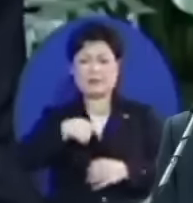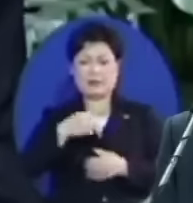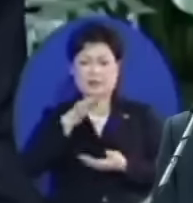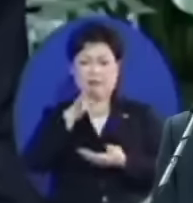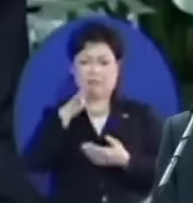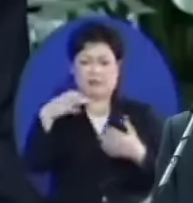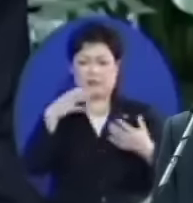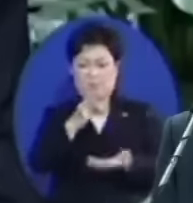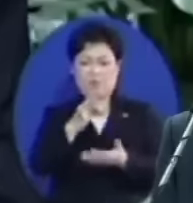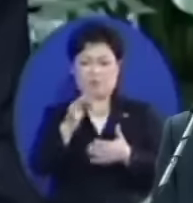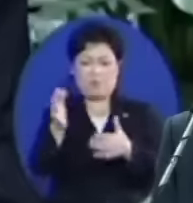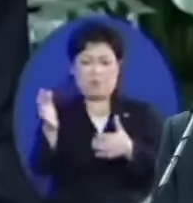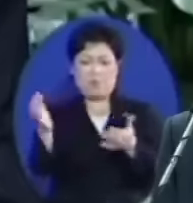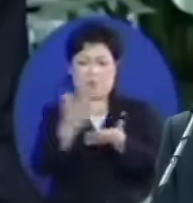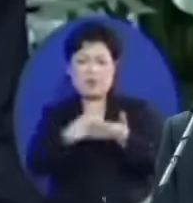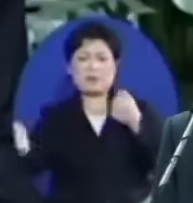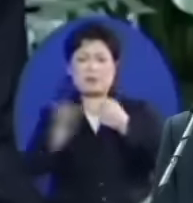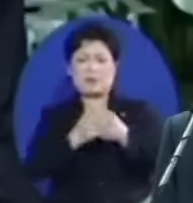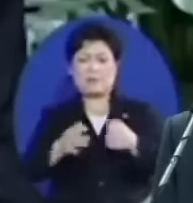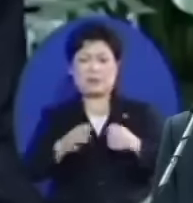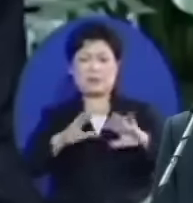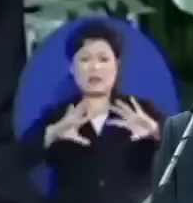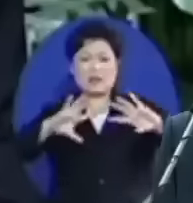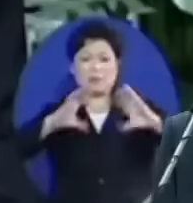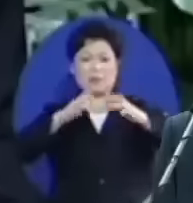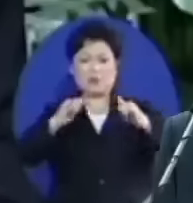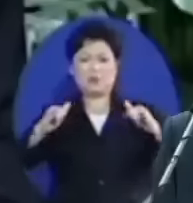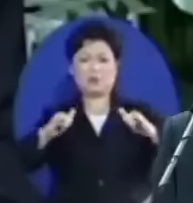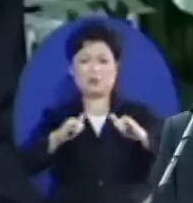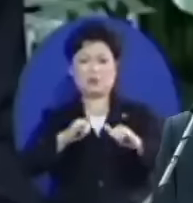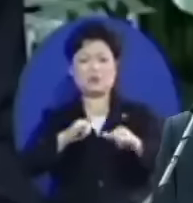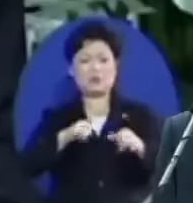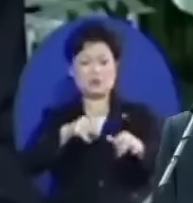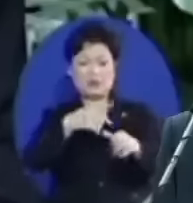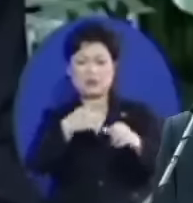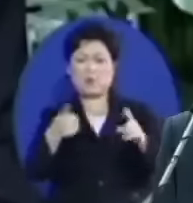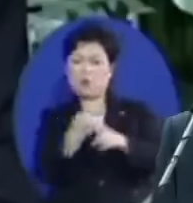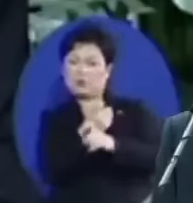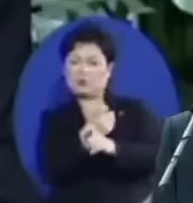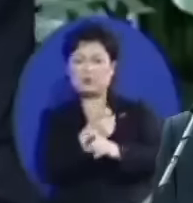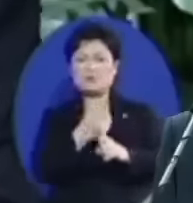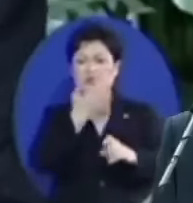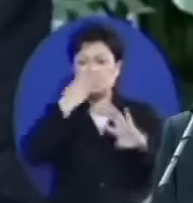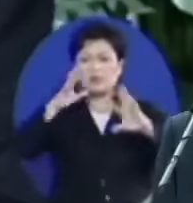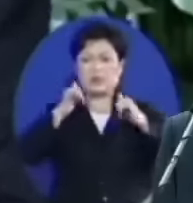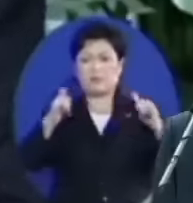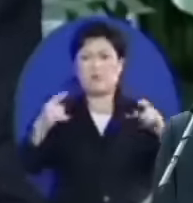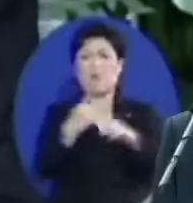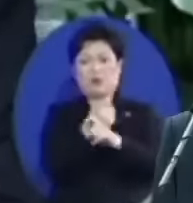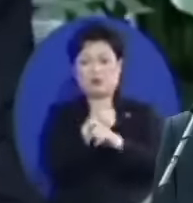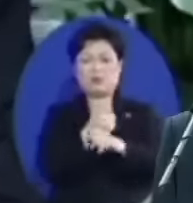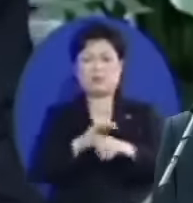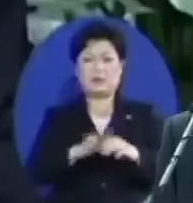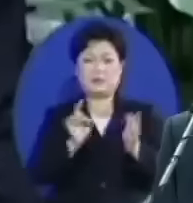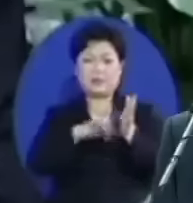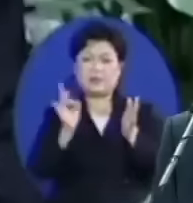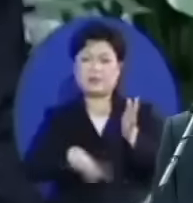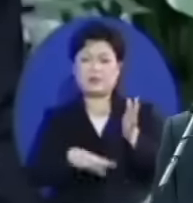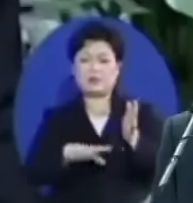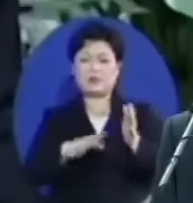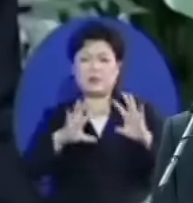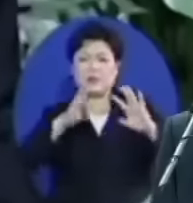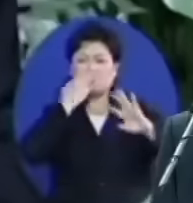때문에 민족적 원수요 유대인의 원수였었습니다. 세리라면 유대민족은